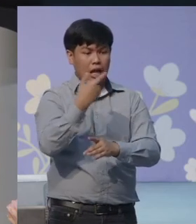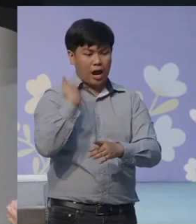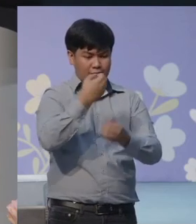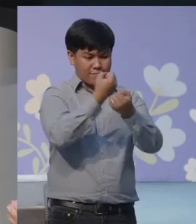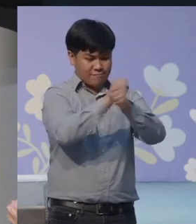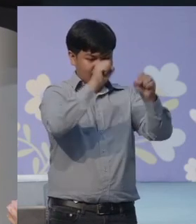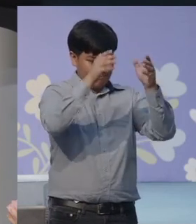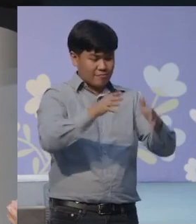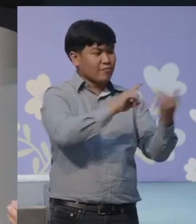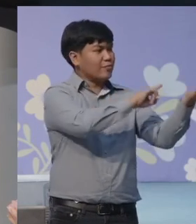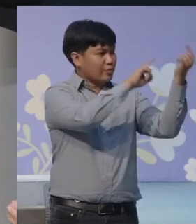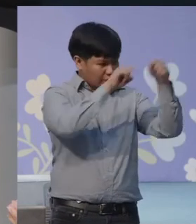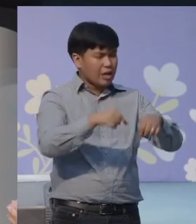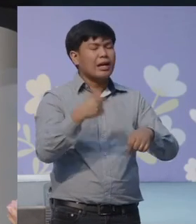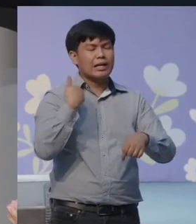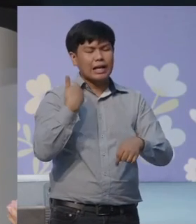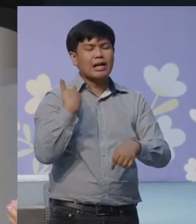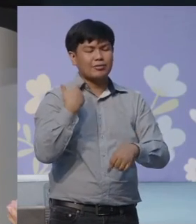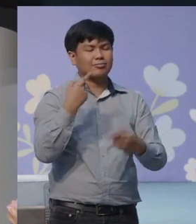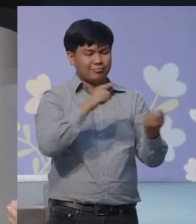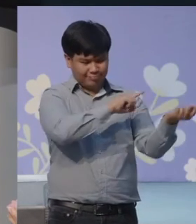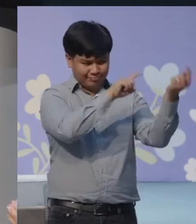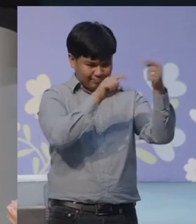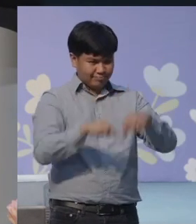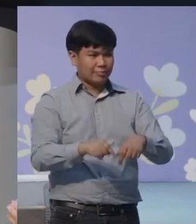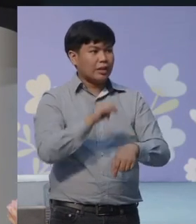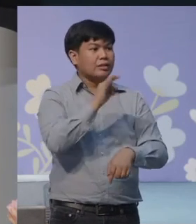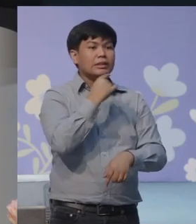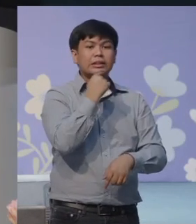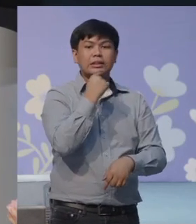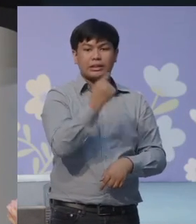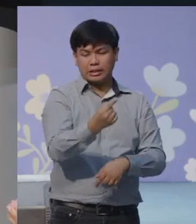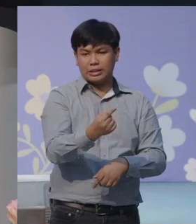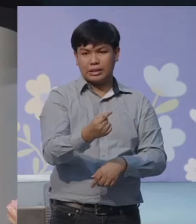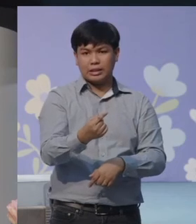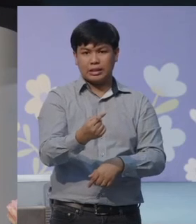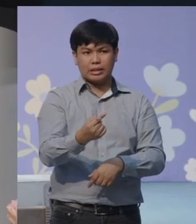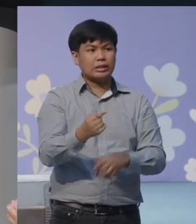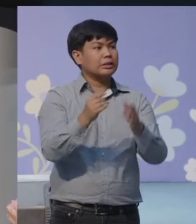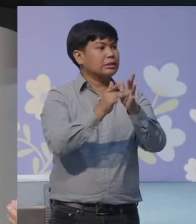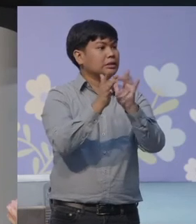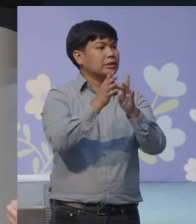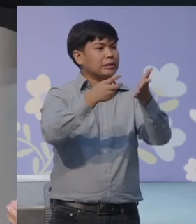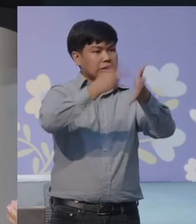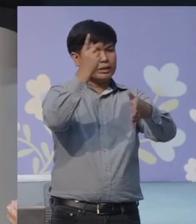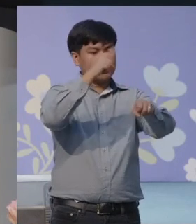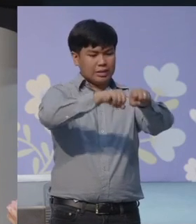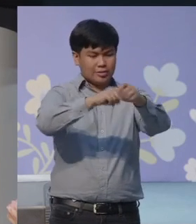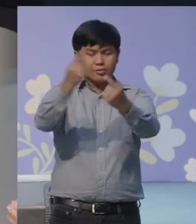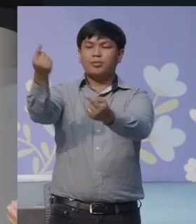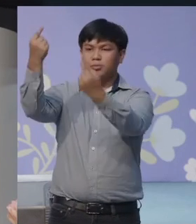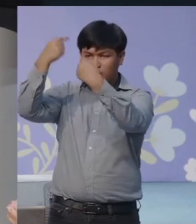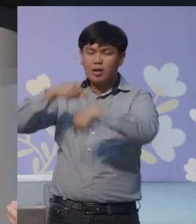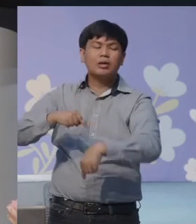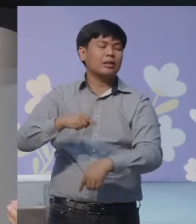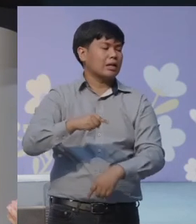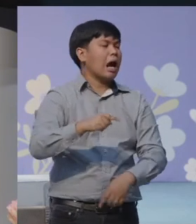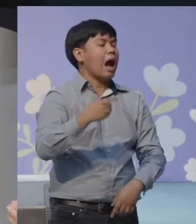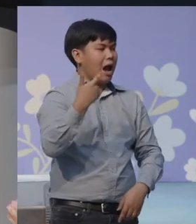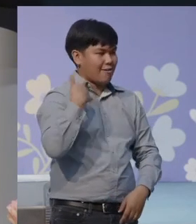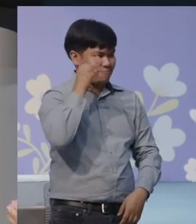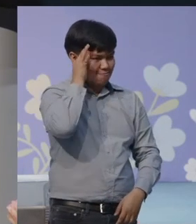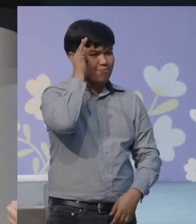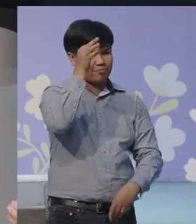Mesyas, dadating ang isang Mesyas. Pag sinabi niyang babalik yung Mesyas na yun, babalik si Hesukristo.